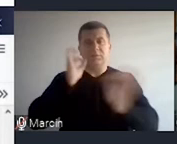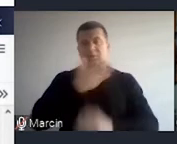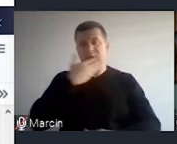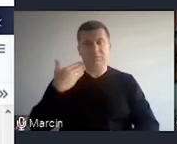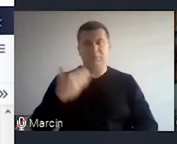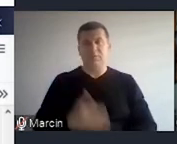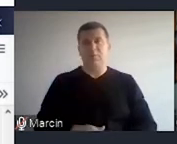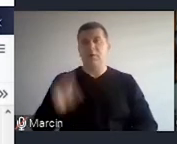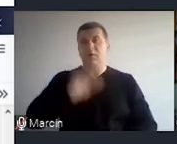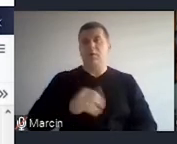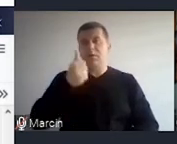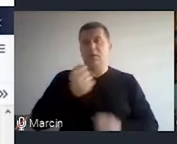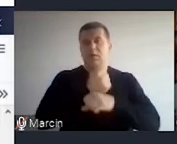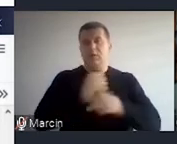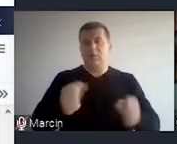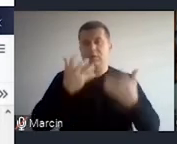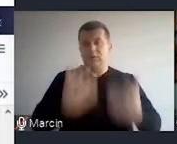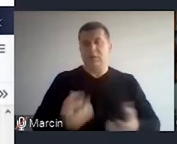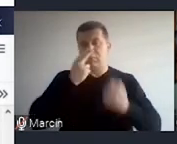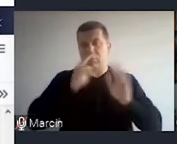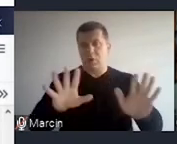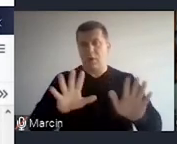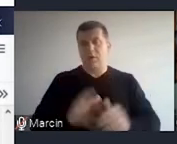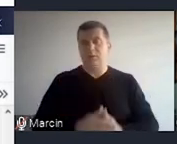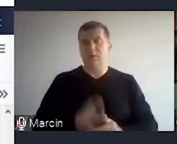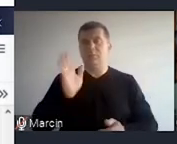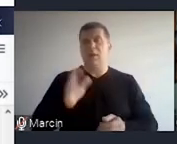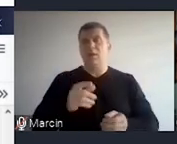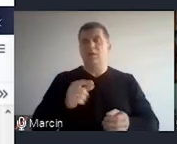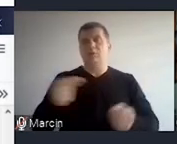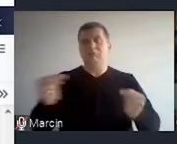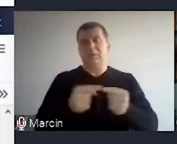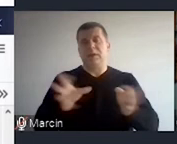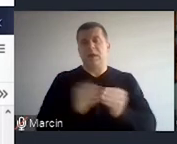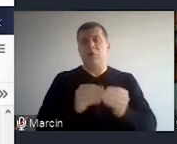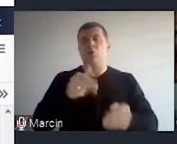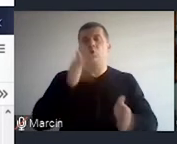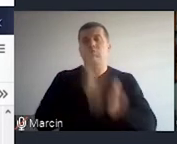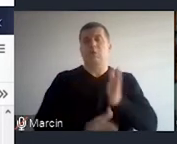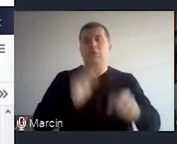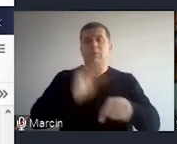ma. Jeszcze jedno zwolnienie chcę Państwu pokazać związane z uproszczonymi metodami.